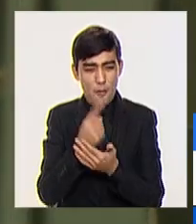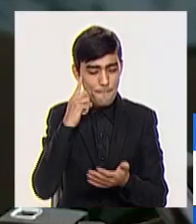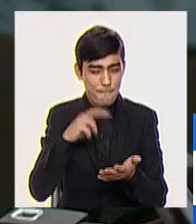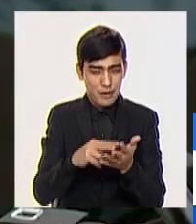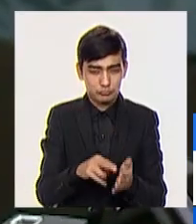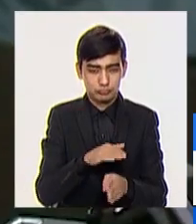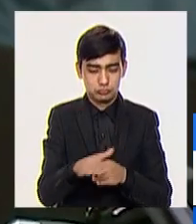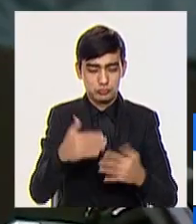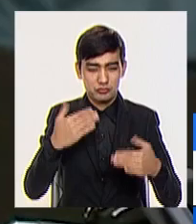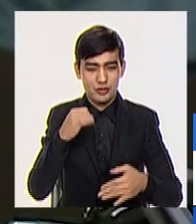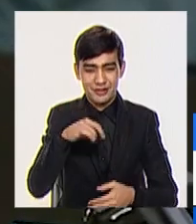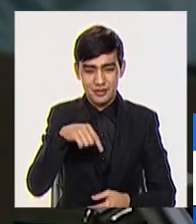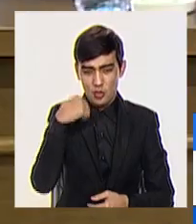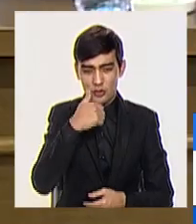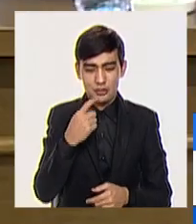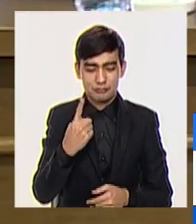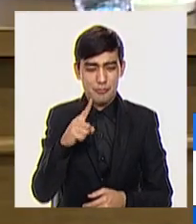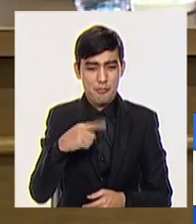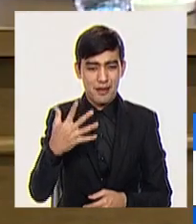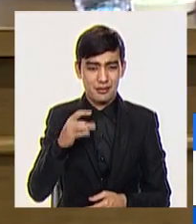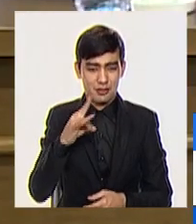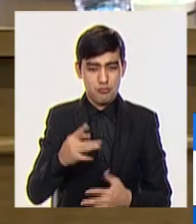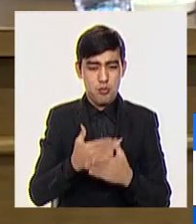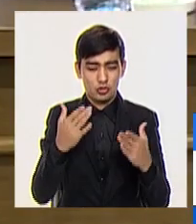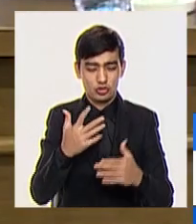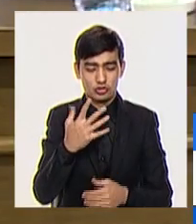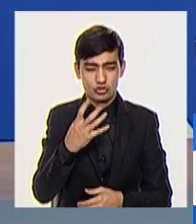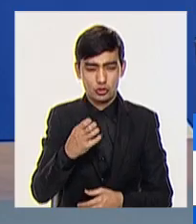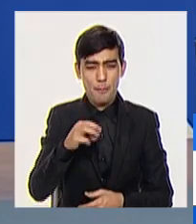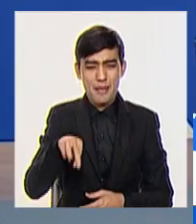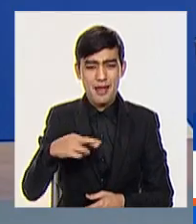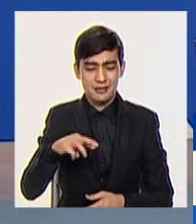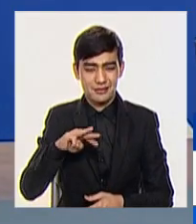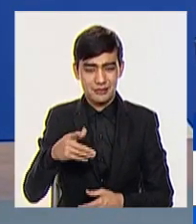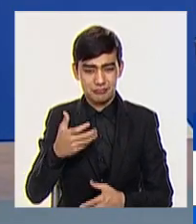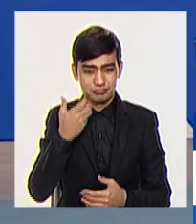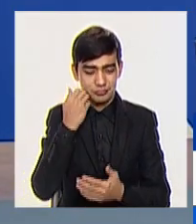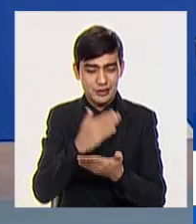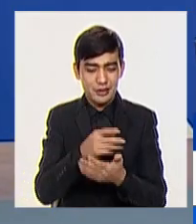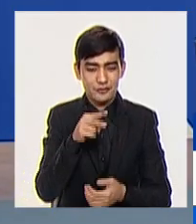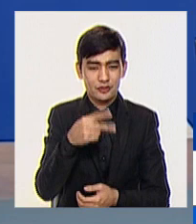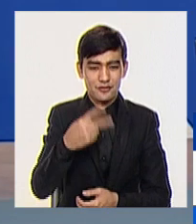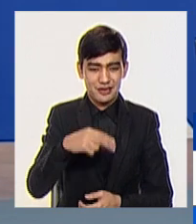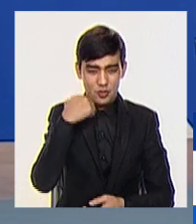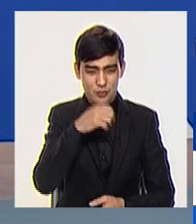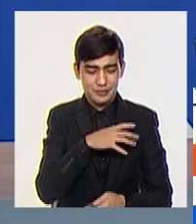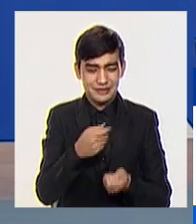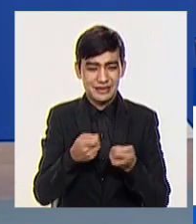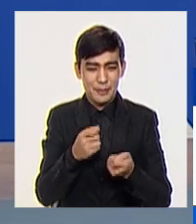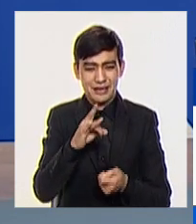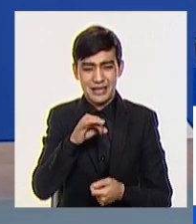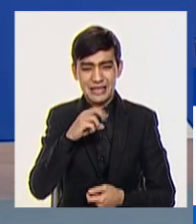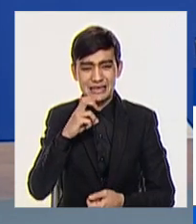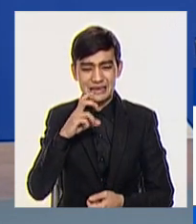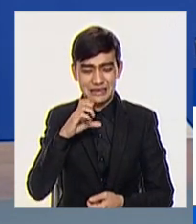по итогам этого года в полтора раза, а это более 400 миллиардов тенге. В 2020 году система управления рисками в